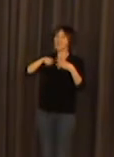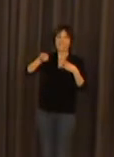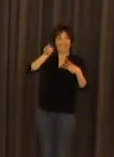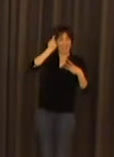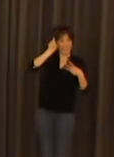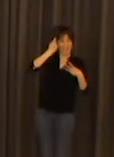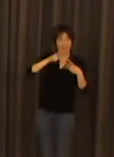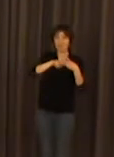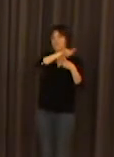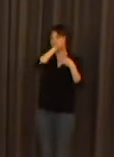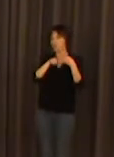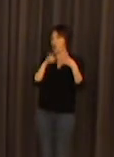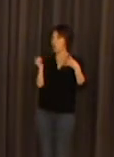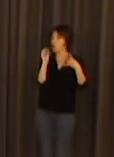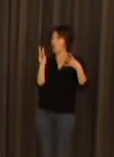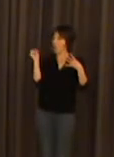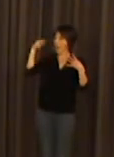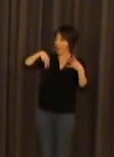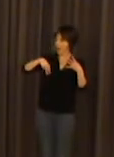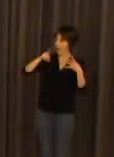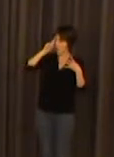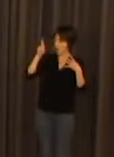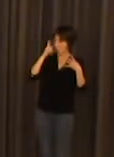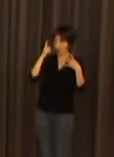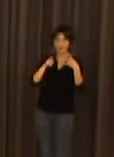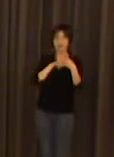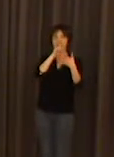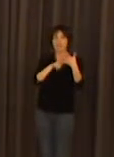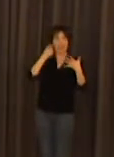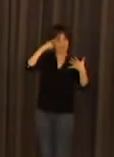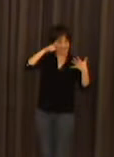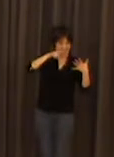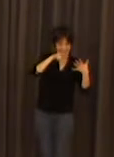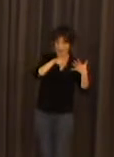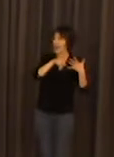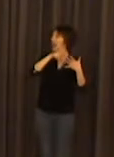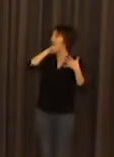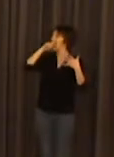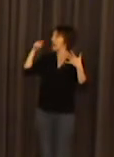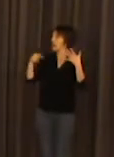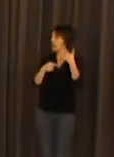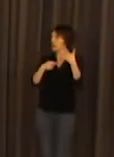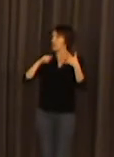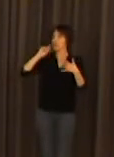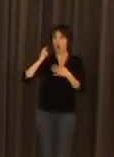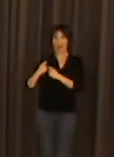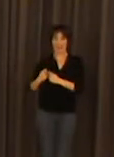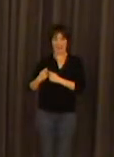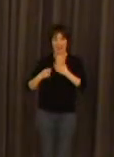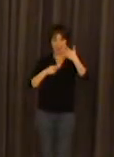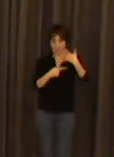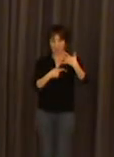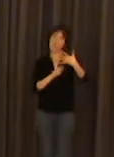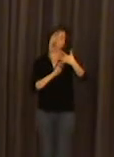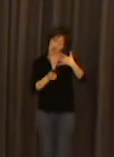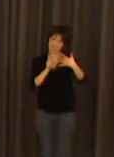Juan Valenzuela, l'Esther de los Santos, la Yolanda Batet i d'altres persones. També hi